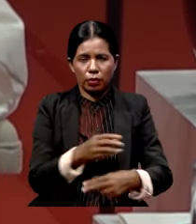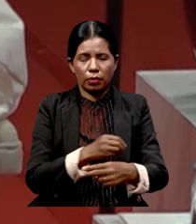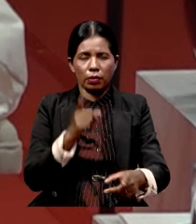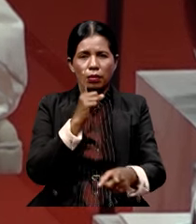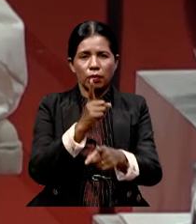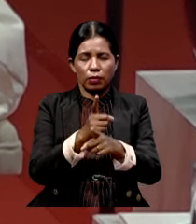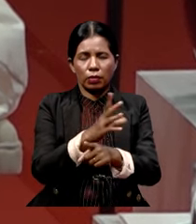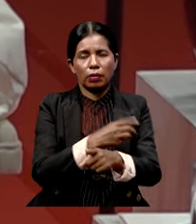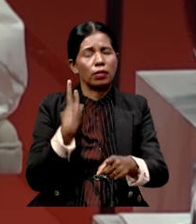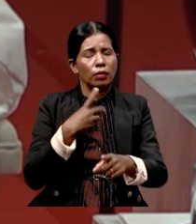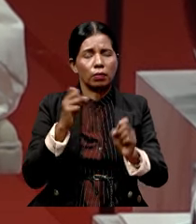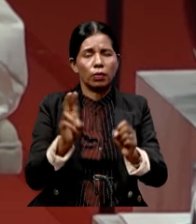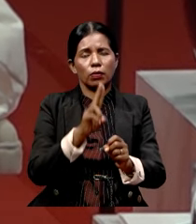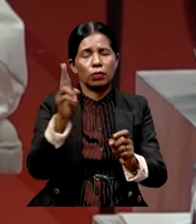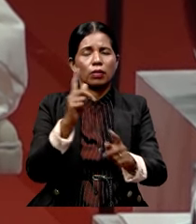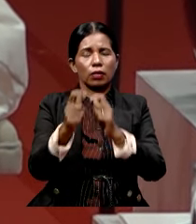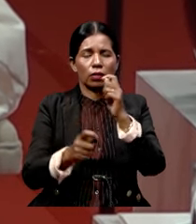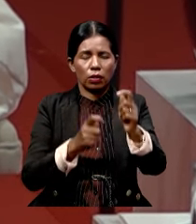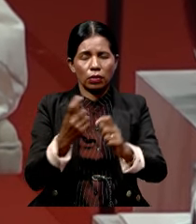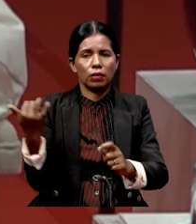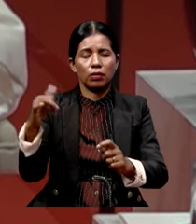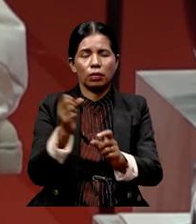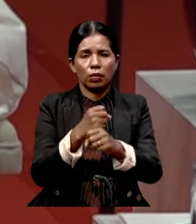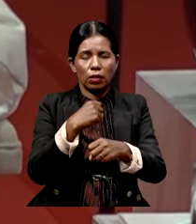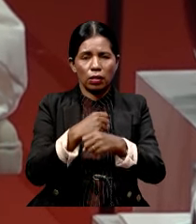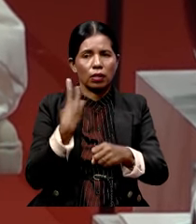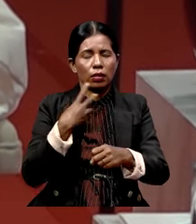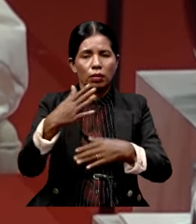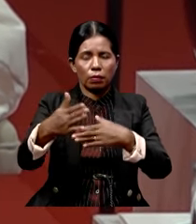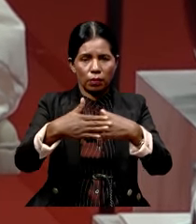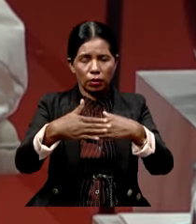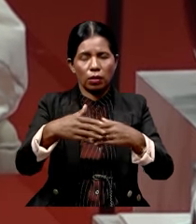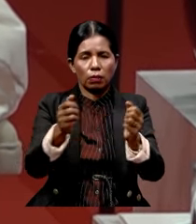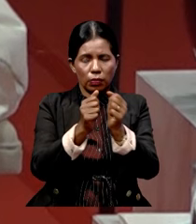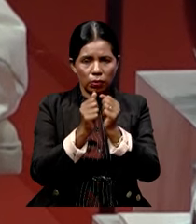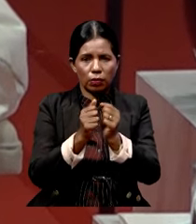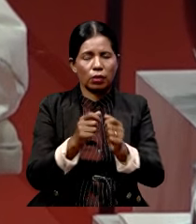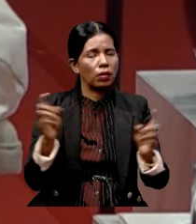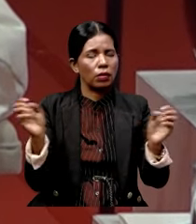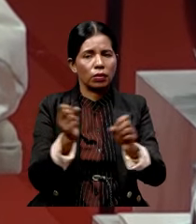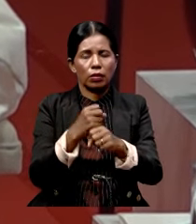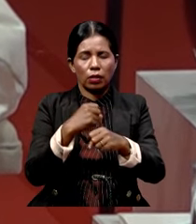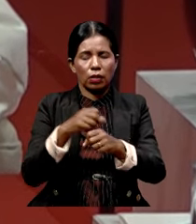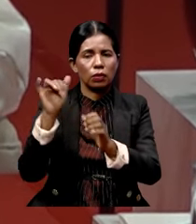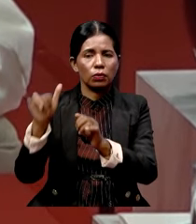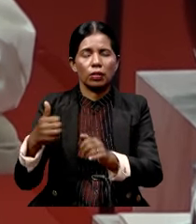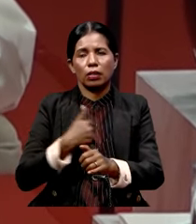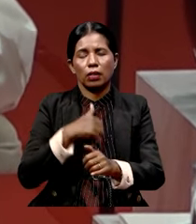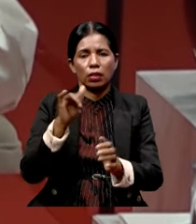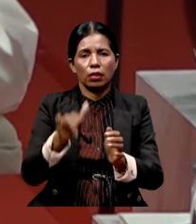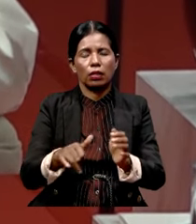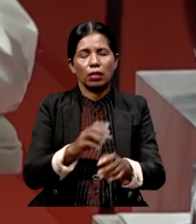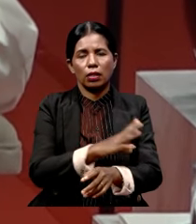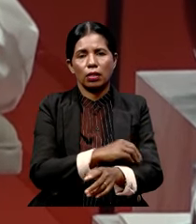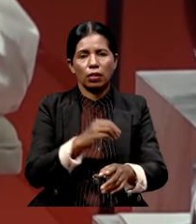concreta. E também aproveita a tecnologia sirane hodi halo ita basic ba maluliutang. Mebe la osa atu isola itenya ang e a realidade